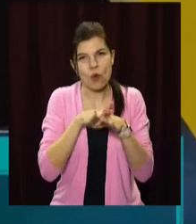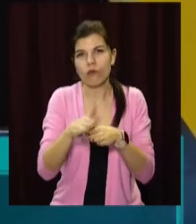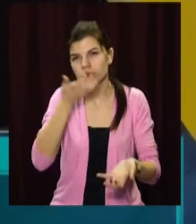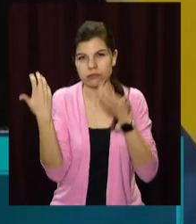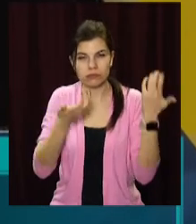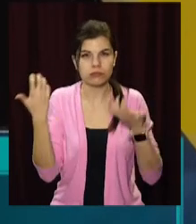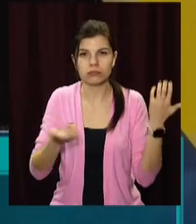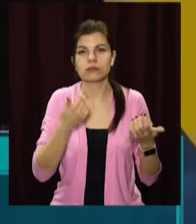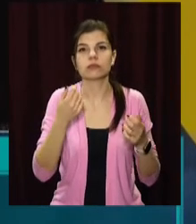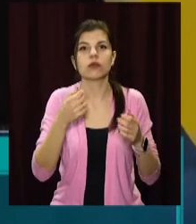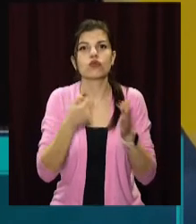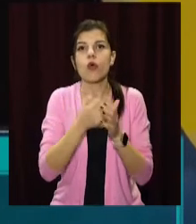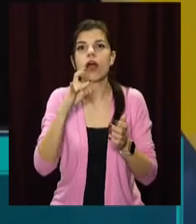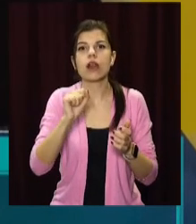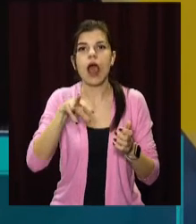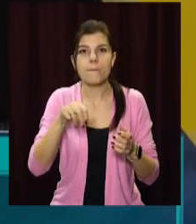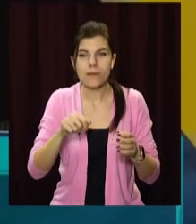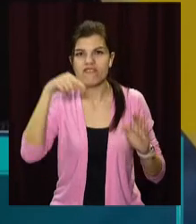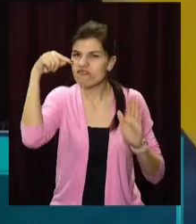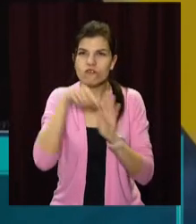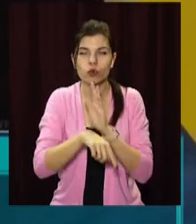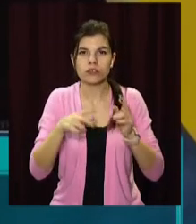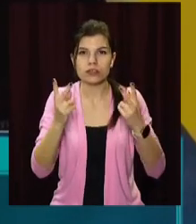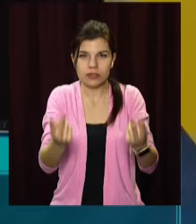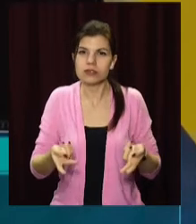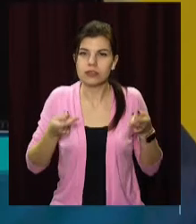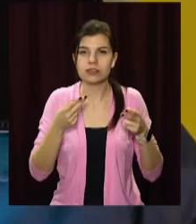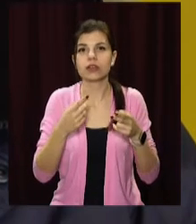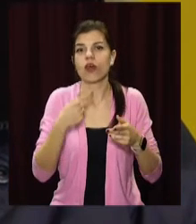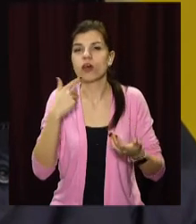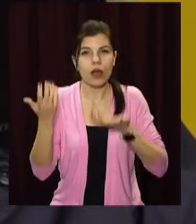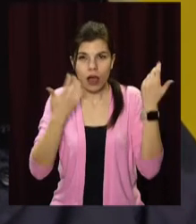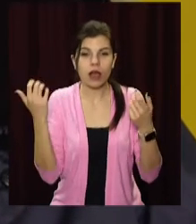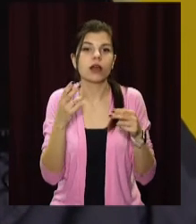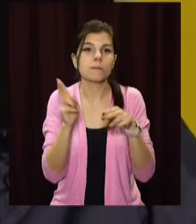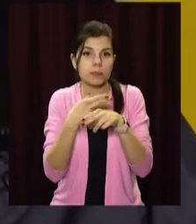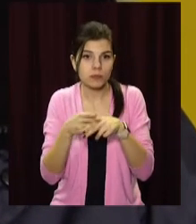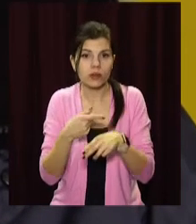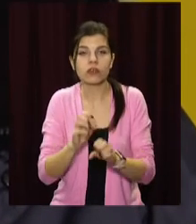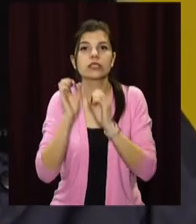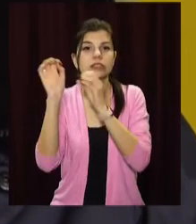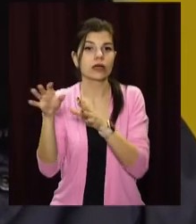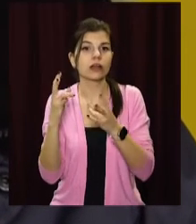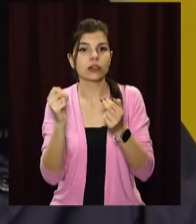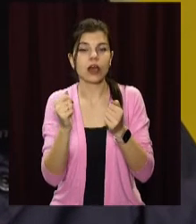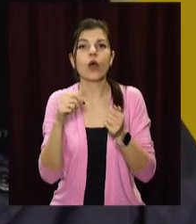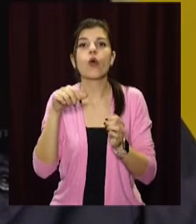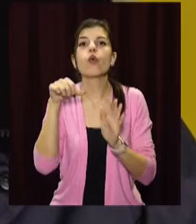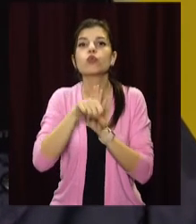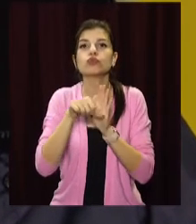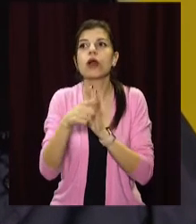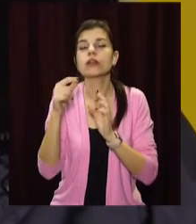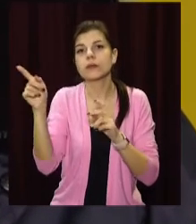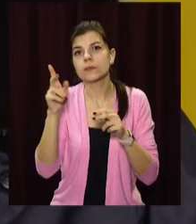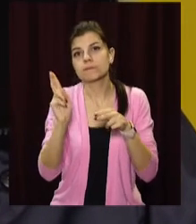трамвайного вагона вплоть до рамы кузова. Разбирается до рам, все агрегаты сдаются на соответствующие участки,